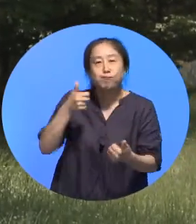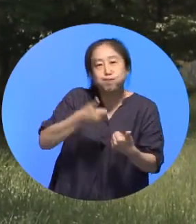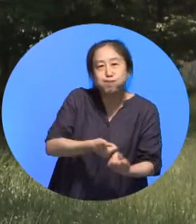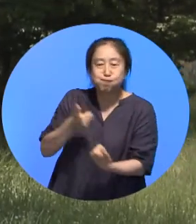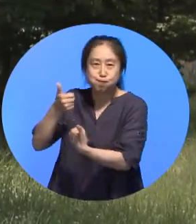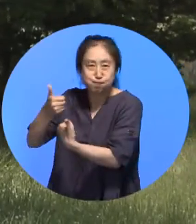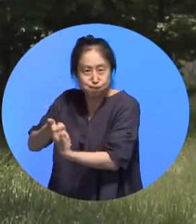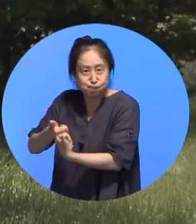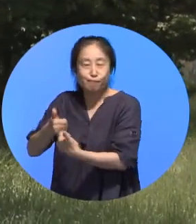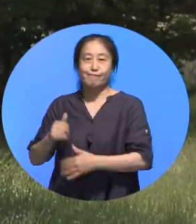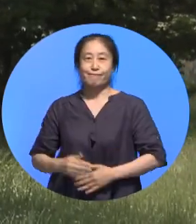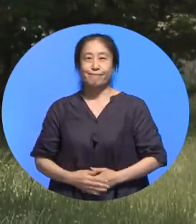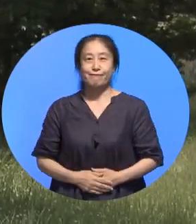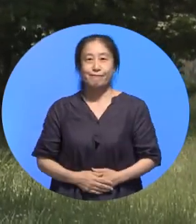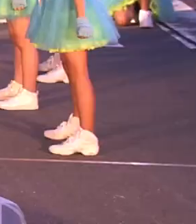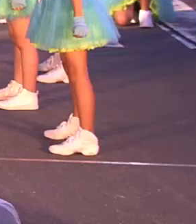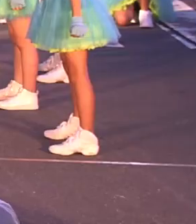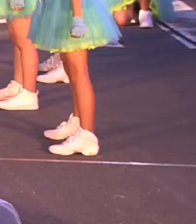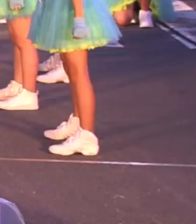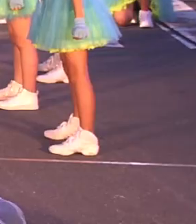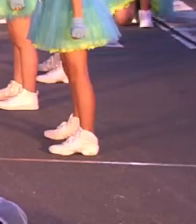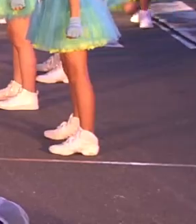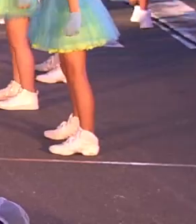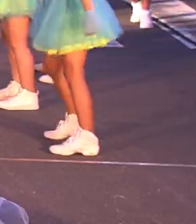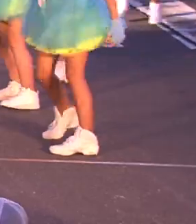がも参戦し